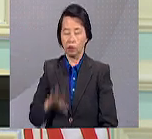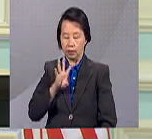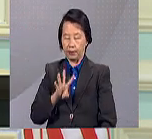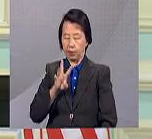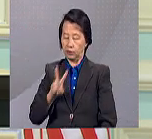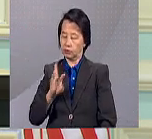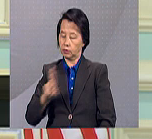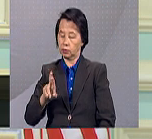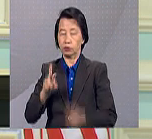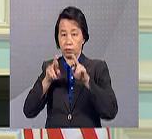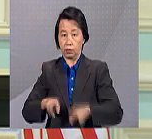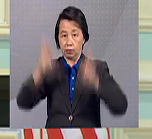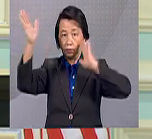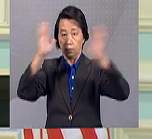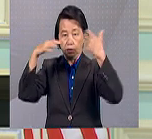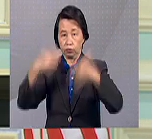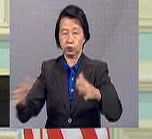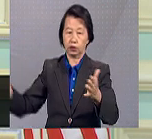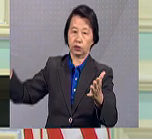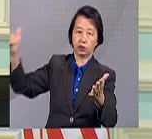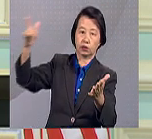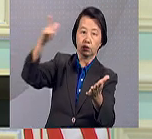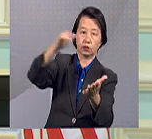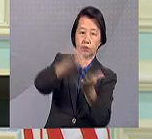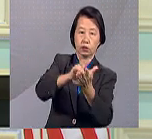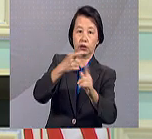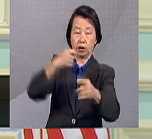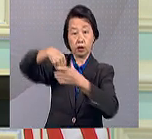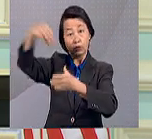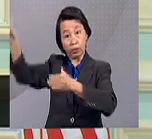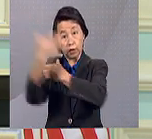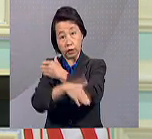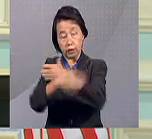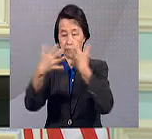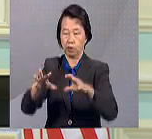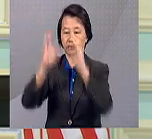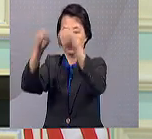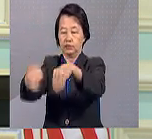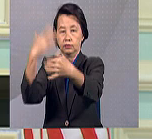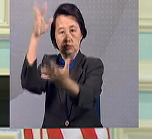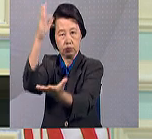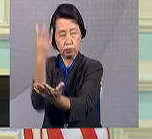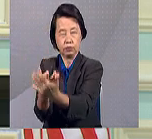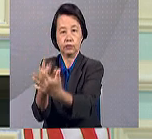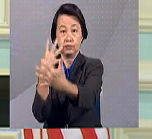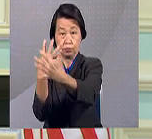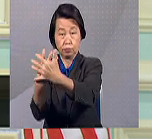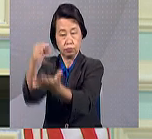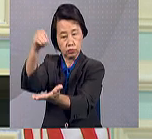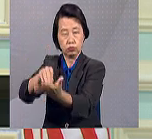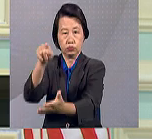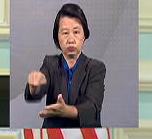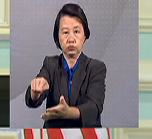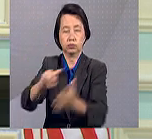42,000 rakyat Malaysia telah pulang dari luar negara dan dikuarantin wajib sejak